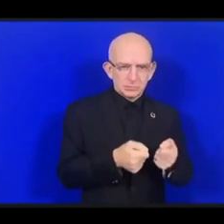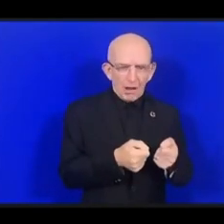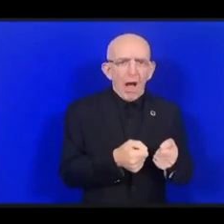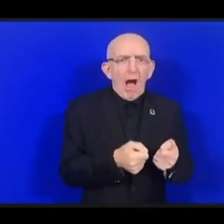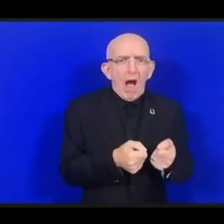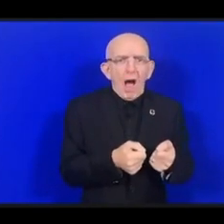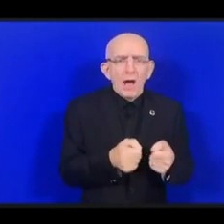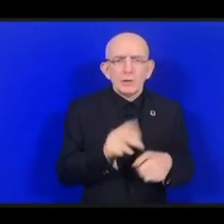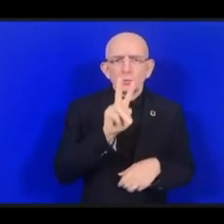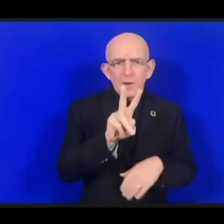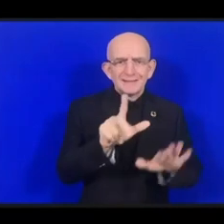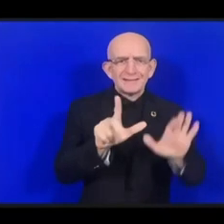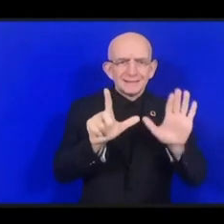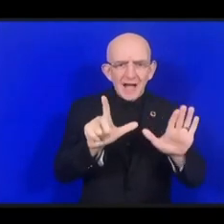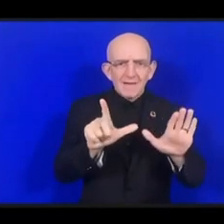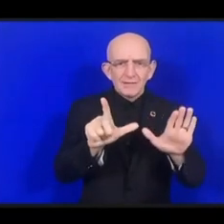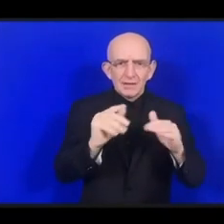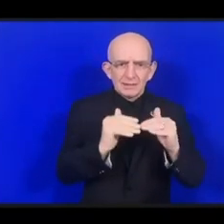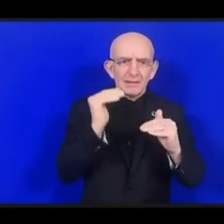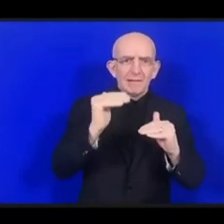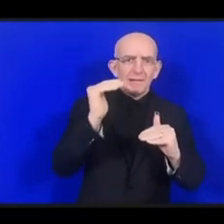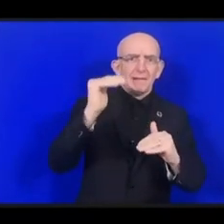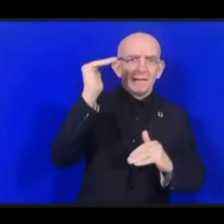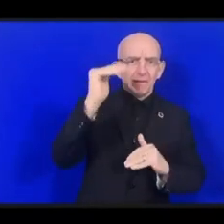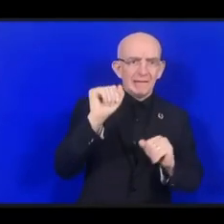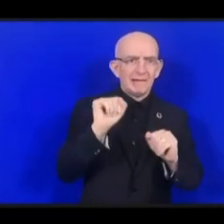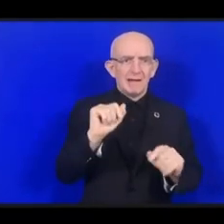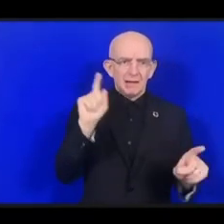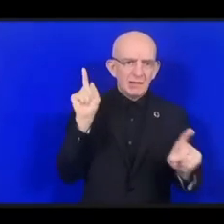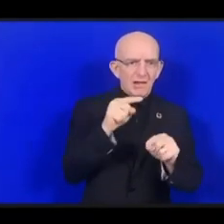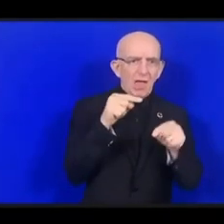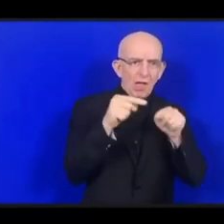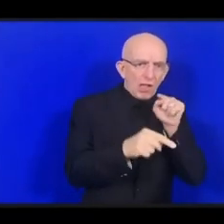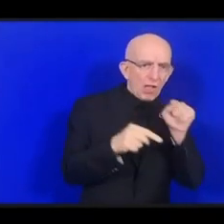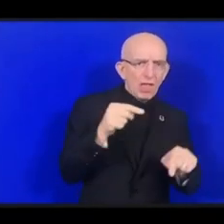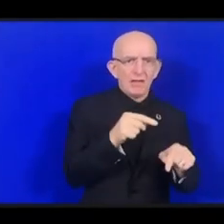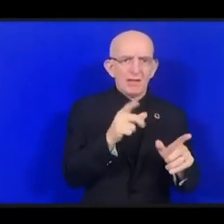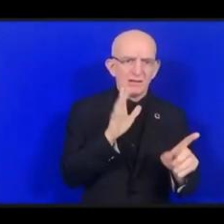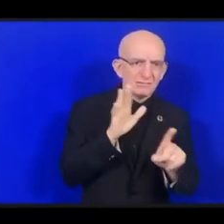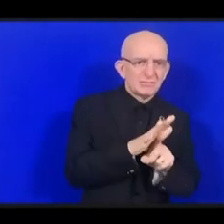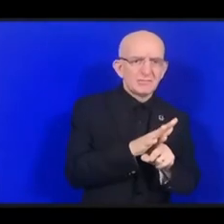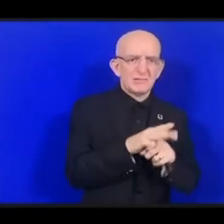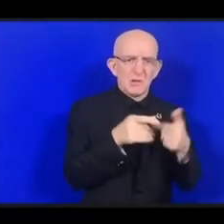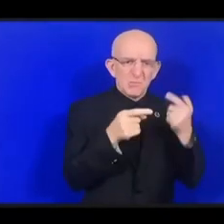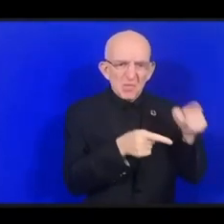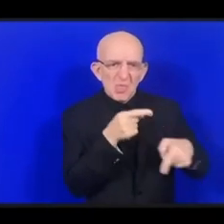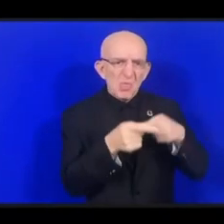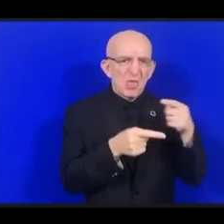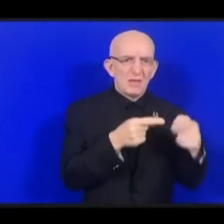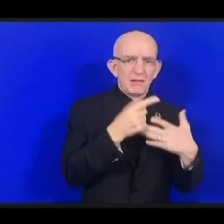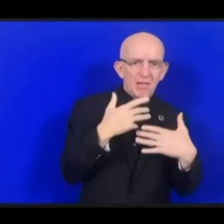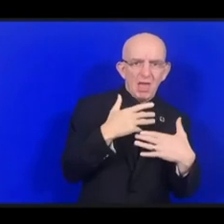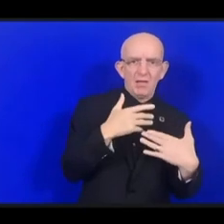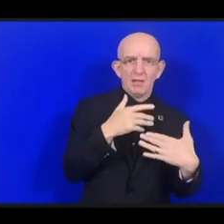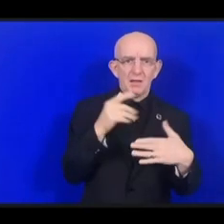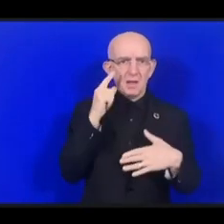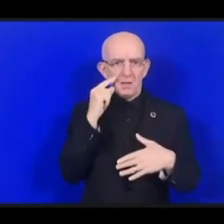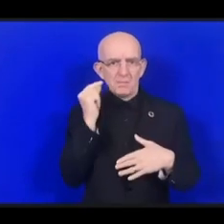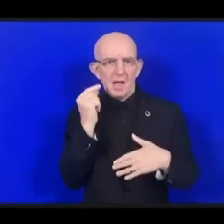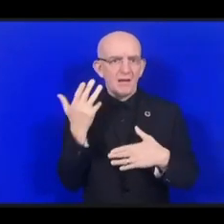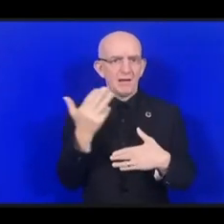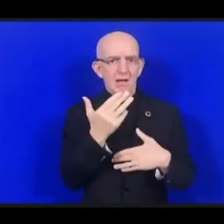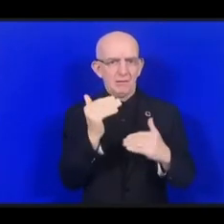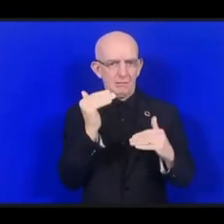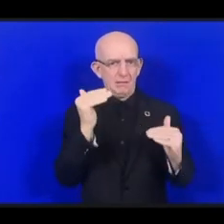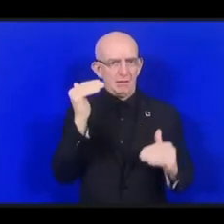الكاذبه فهذه تنتشر كالنار في الهشيم على الانترنت كانت هذه ايضا مسؤوله عن